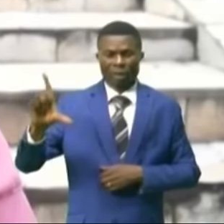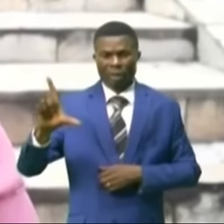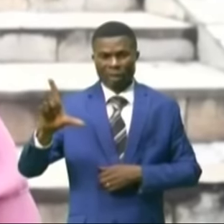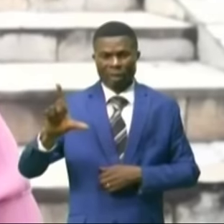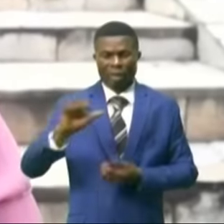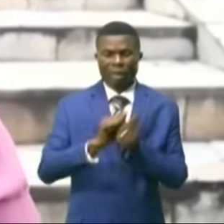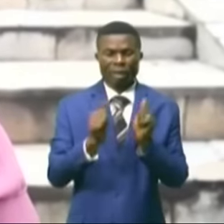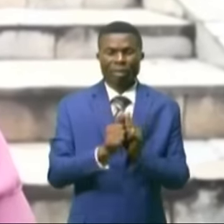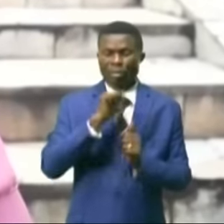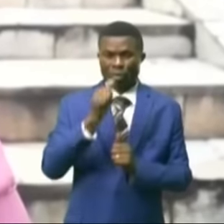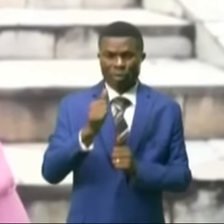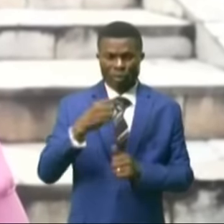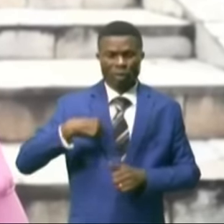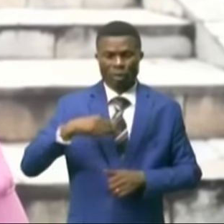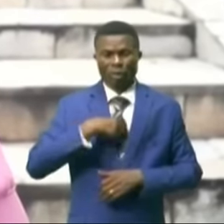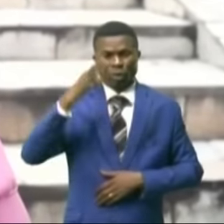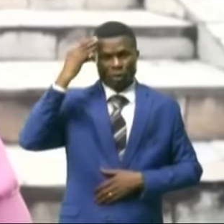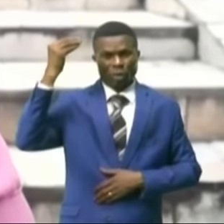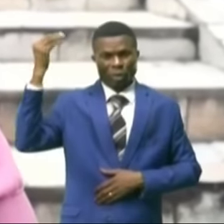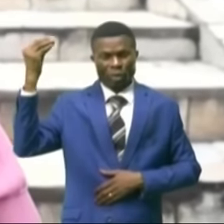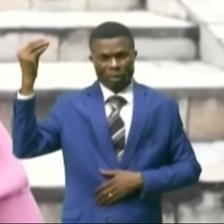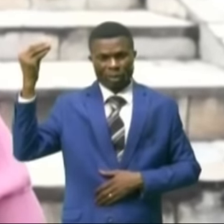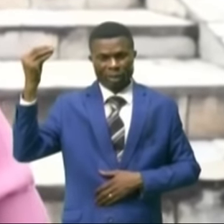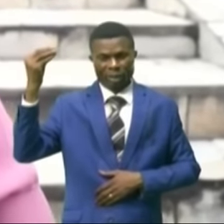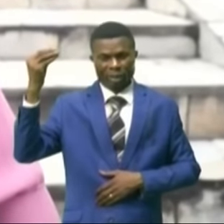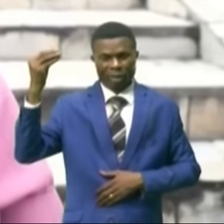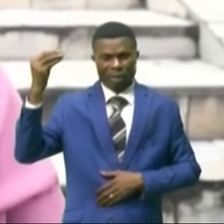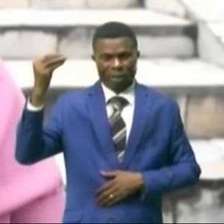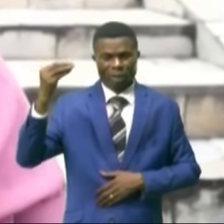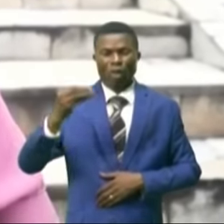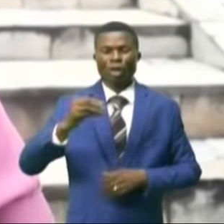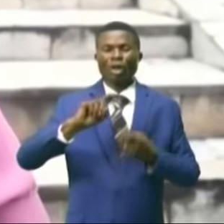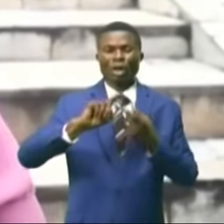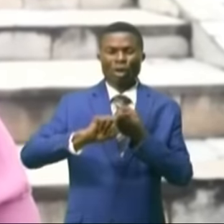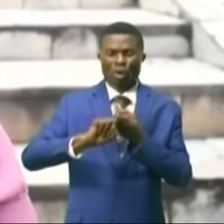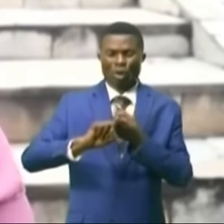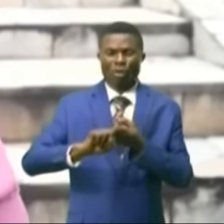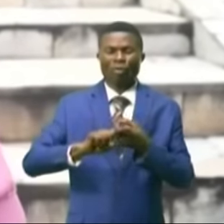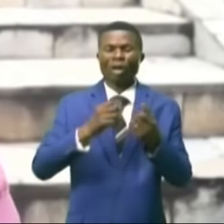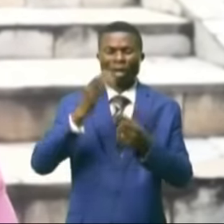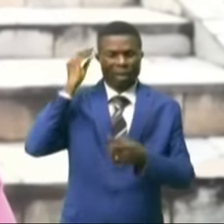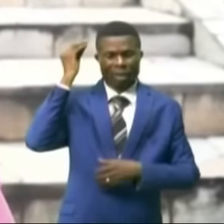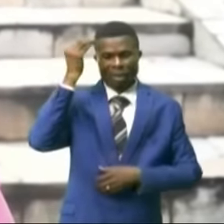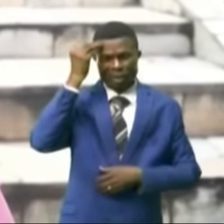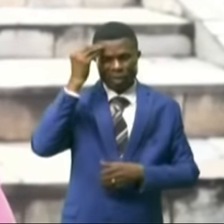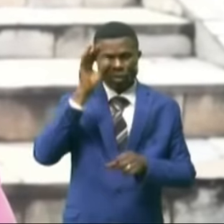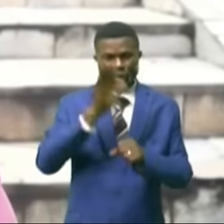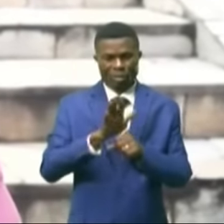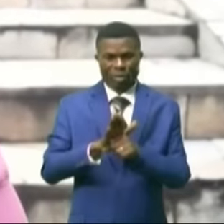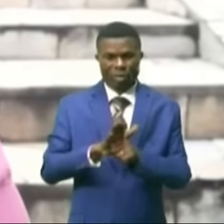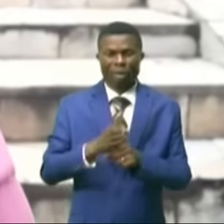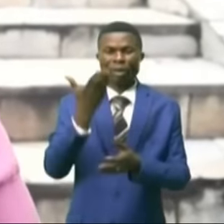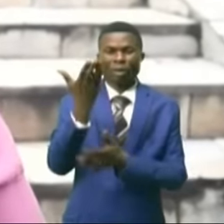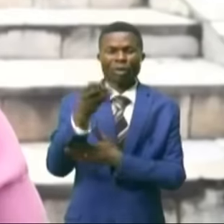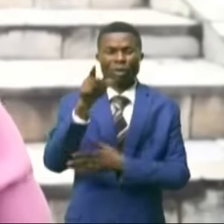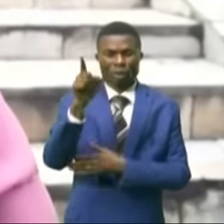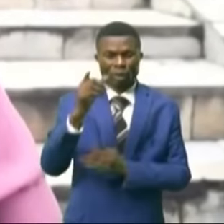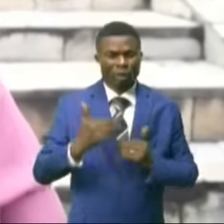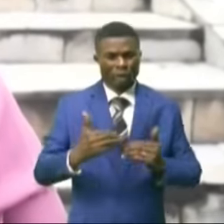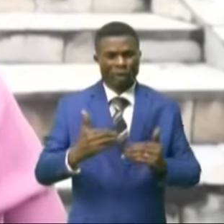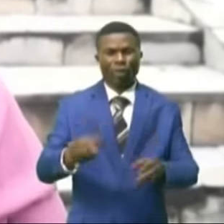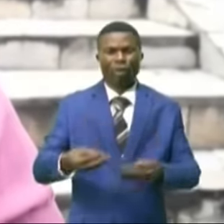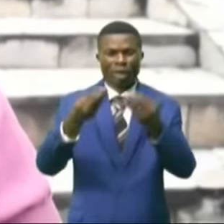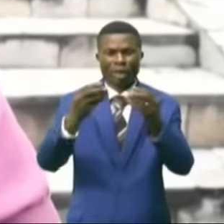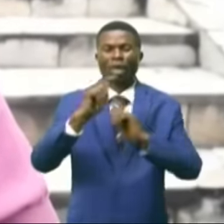pagnes-là. Nous exprimons notre grande gratitude et reconnaissance. Nous lui demandons de continuer